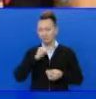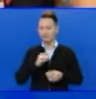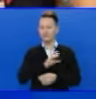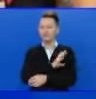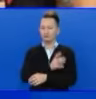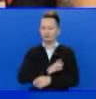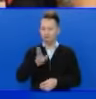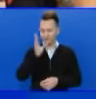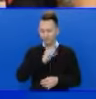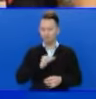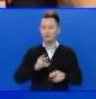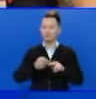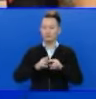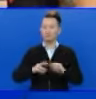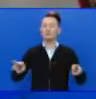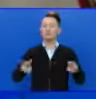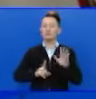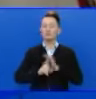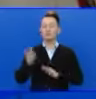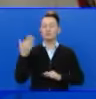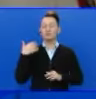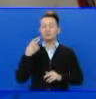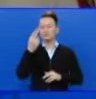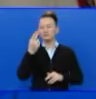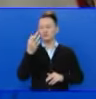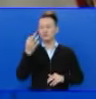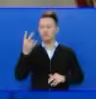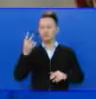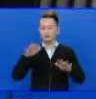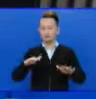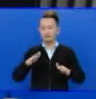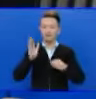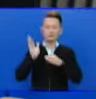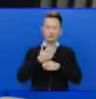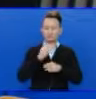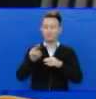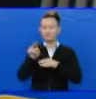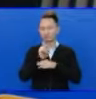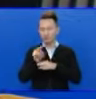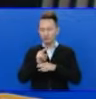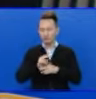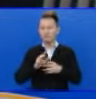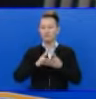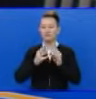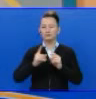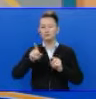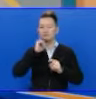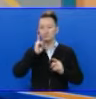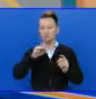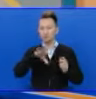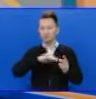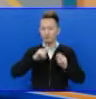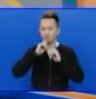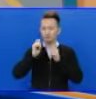бар. Осын ескерген қала басшылығы бұрынғы халыққа қызмет көрсету орталығы ғимаратын күрделі жөндеуден өткізіп, жастарға тарту етті.